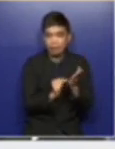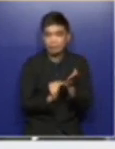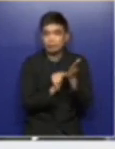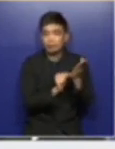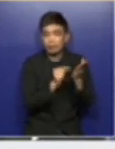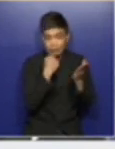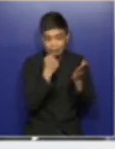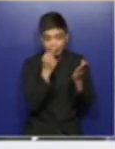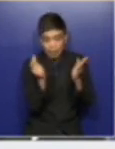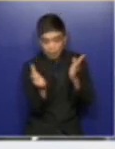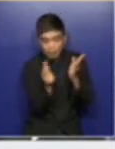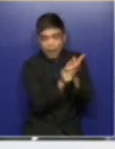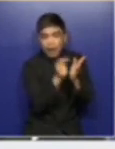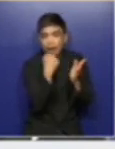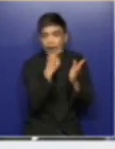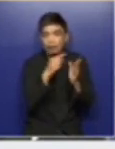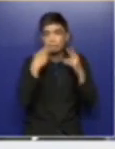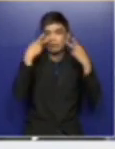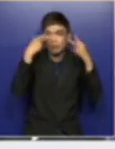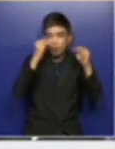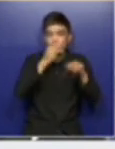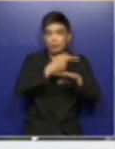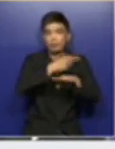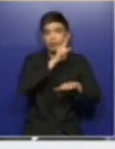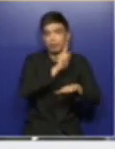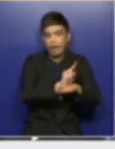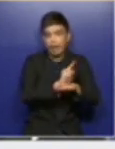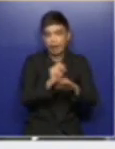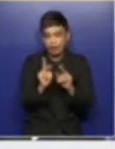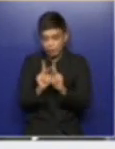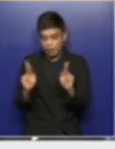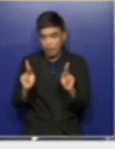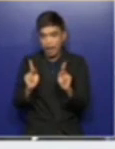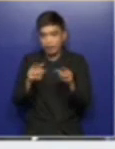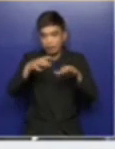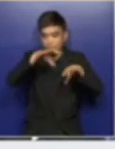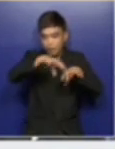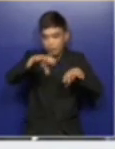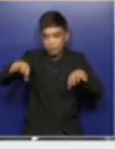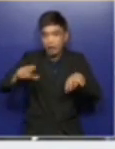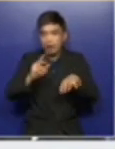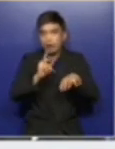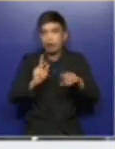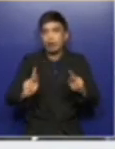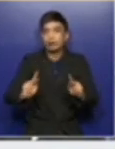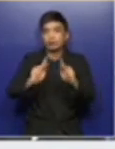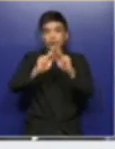กรัฐมนตรีเป็นประธานและก็มีคณะกรรมการจาก14กระทรวง